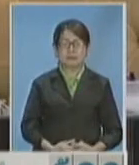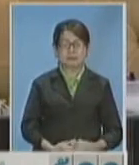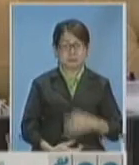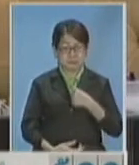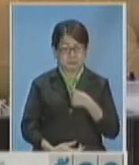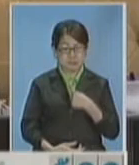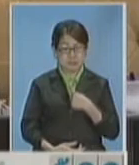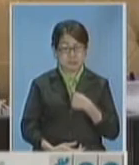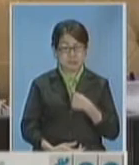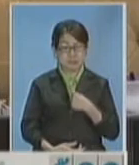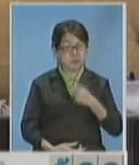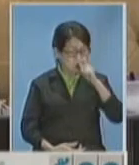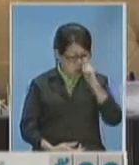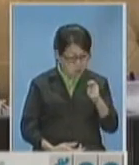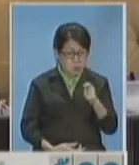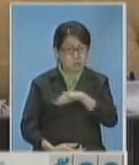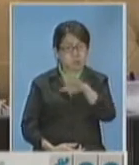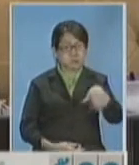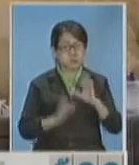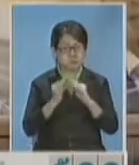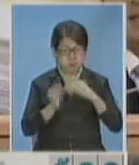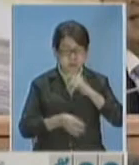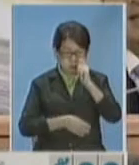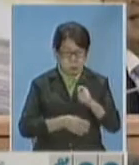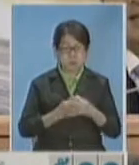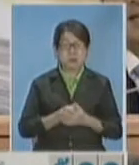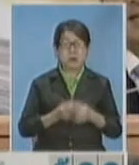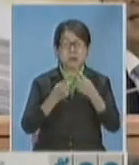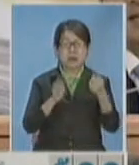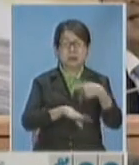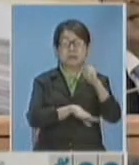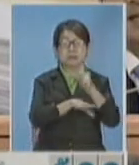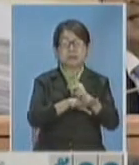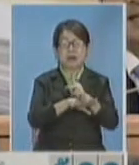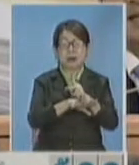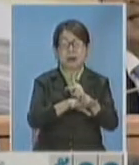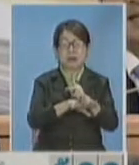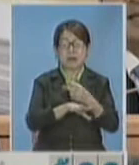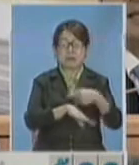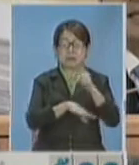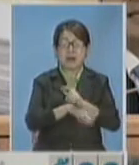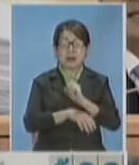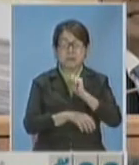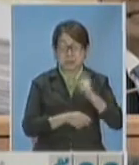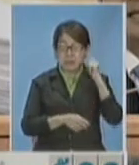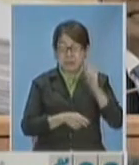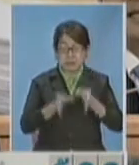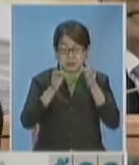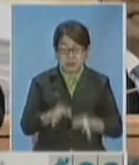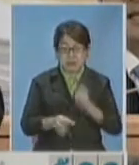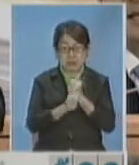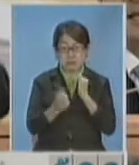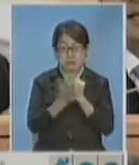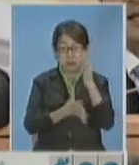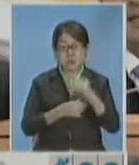ผมก็เคารพในที่ประชุมแห่งนี้นะครับแต่ส่วนที่ท่านประธานไม่เห็นมันวินิจฉัยที่ไม่ถูกต้องเนี่ยไม่อ